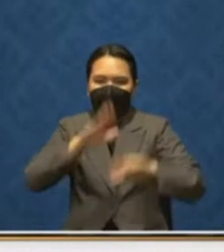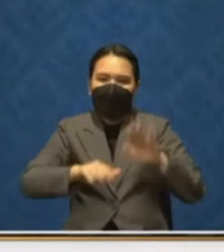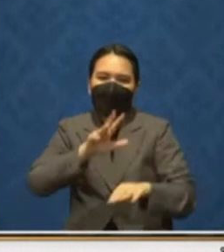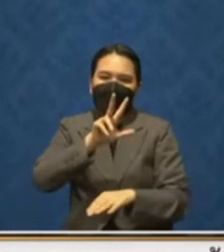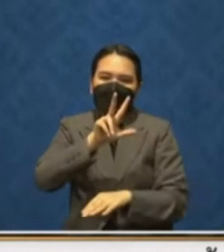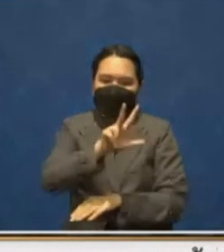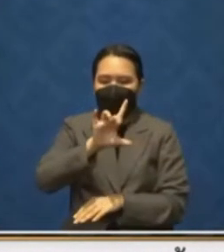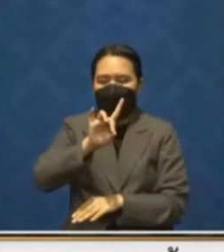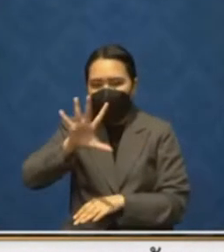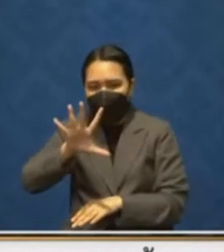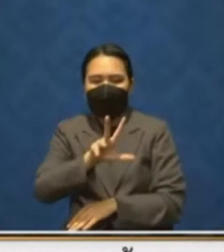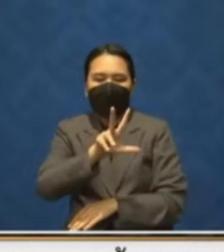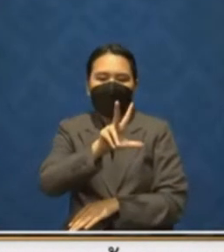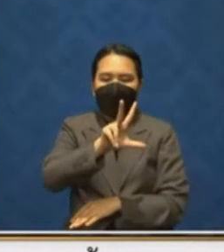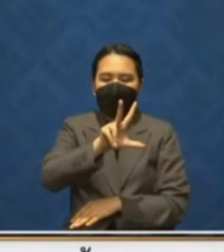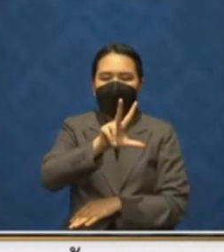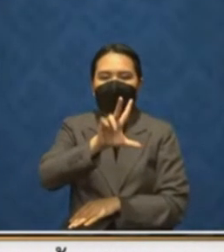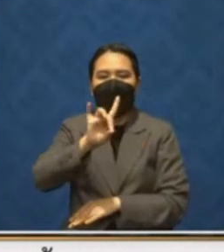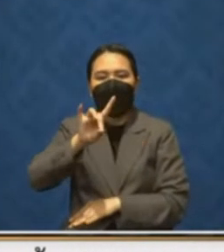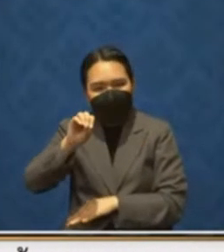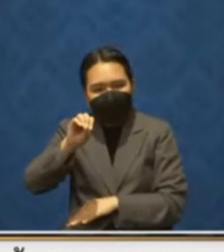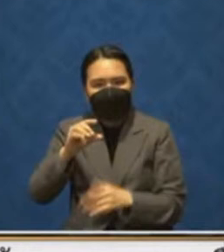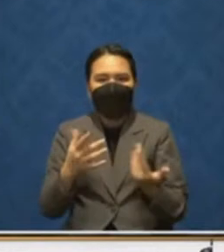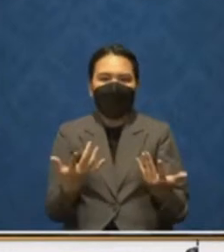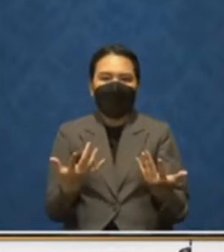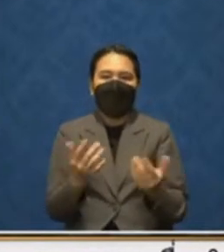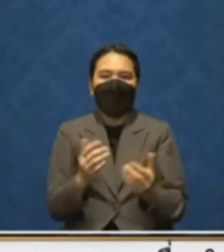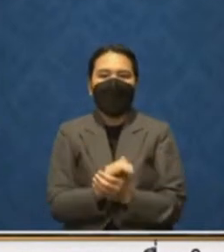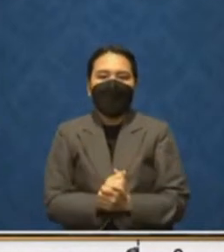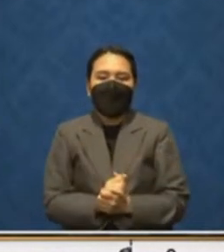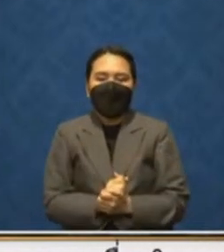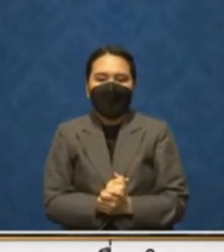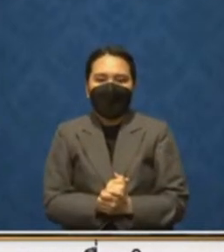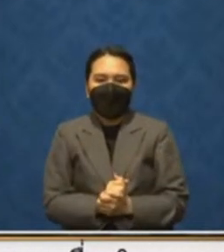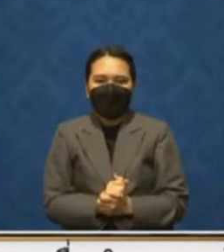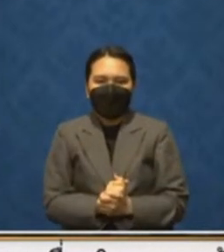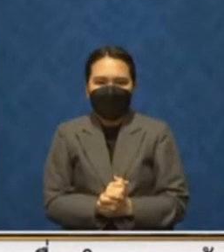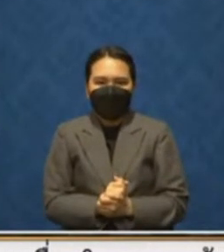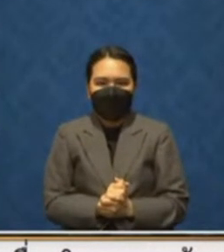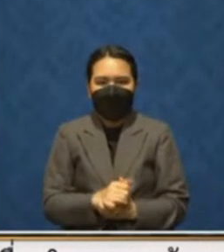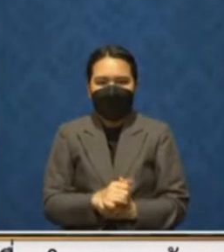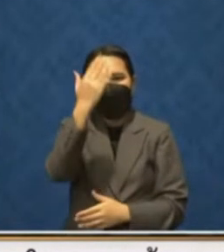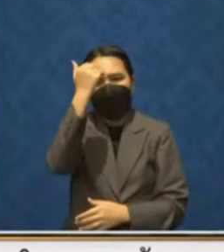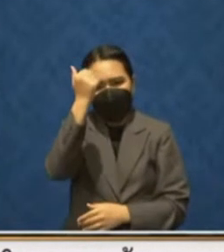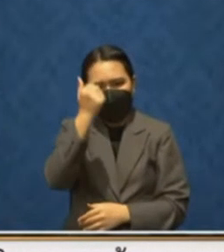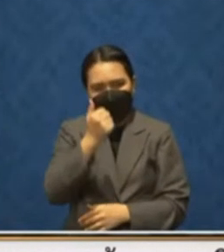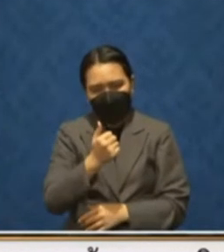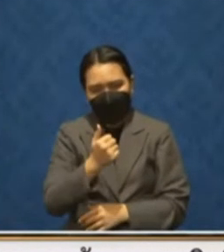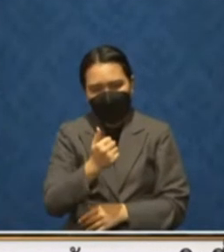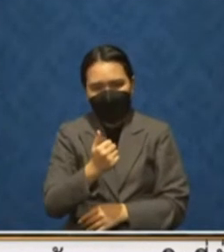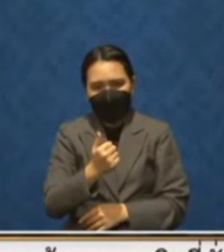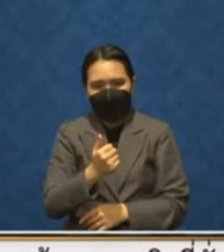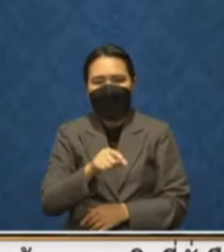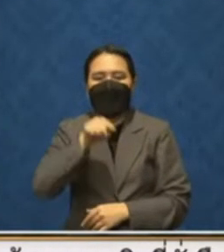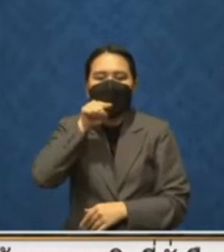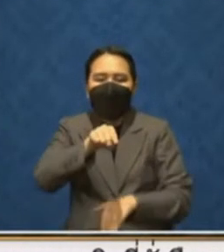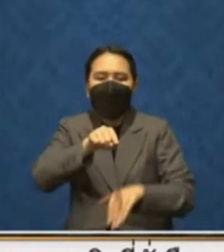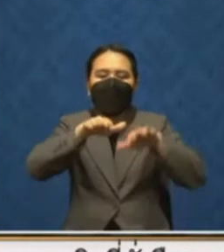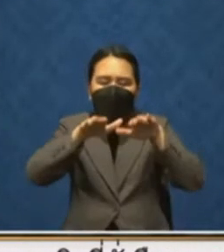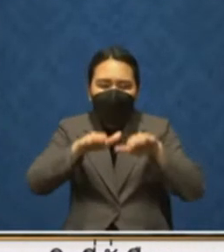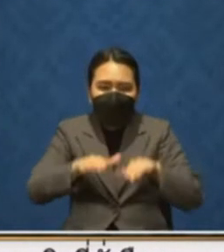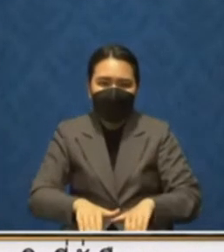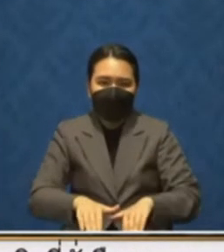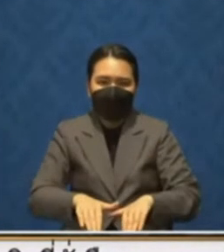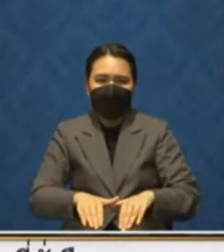380จะประสานการทำให้นะครับก็ลดสั่งรถสิครับสัดส่วนที่ขายให้